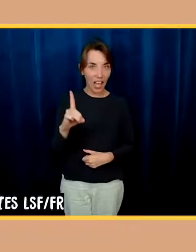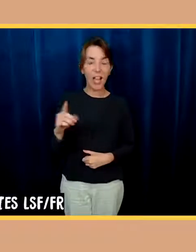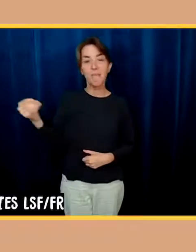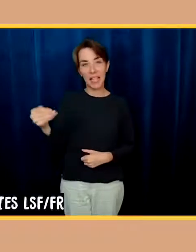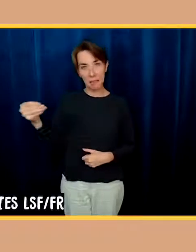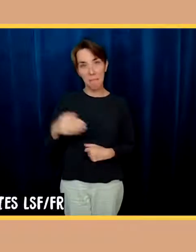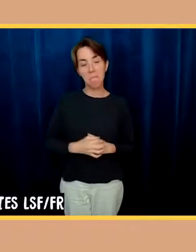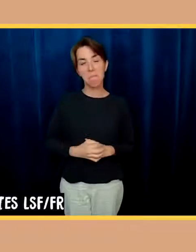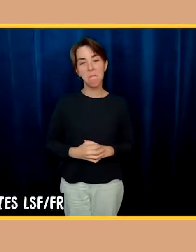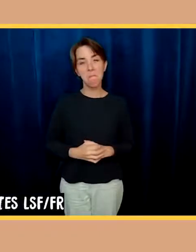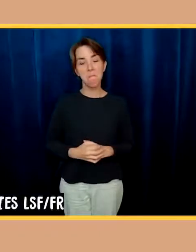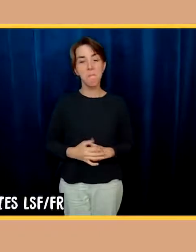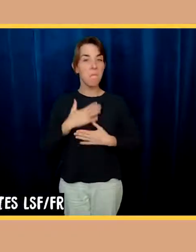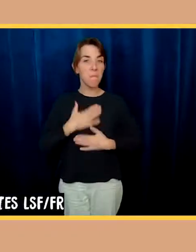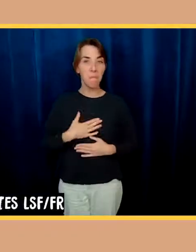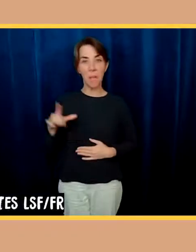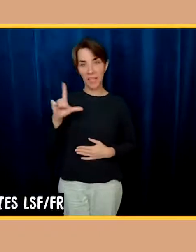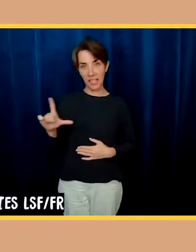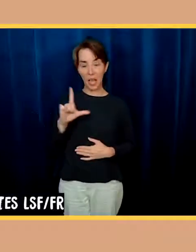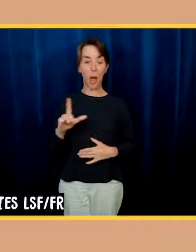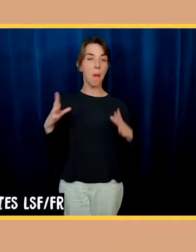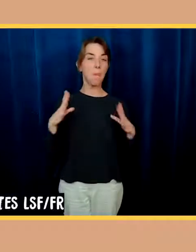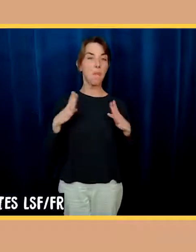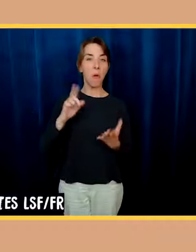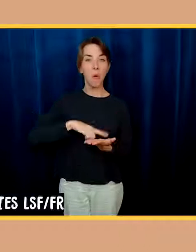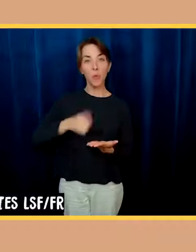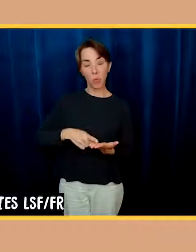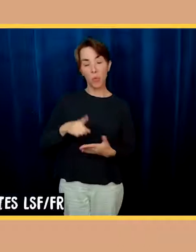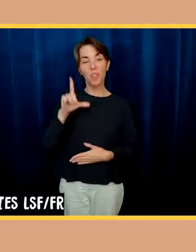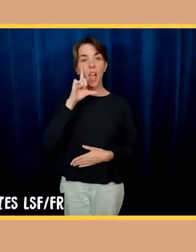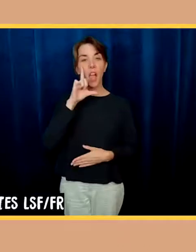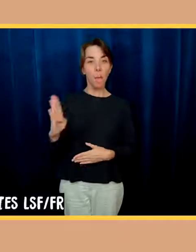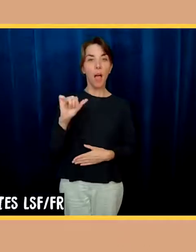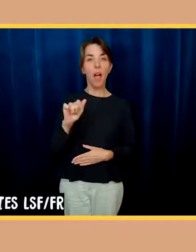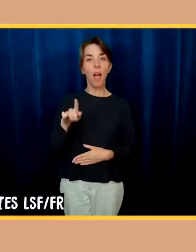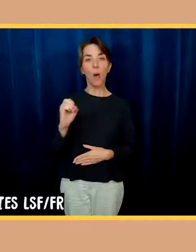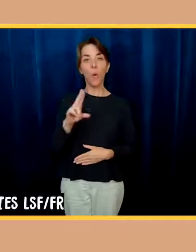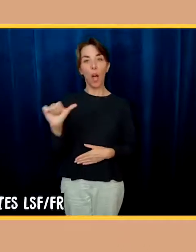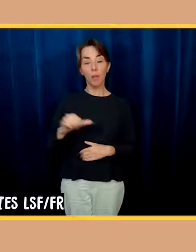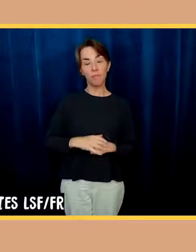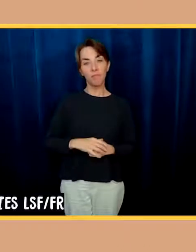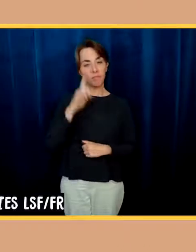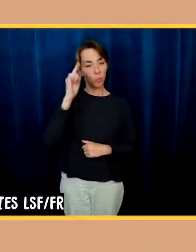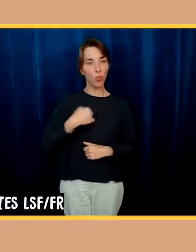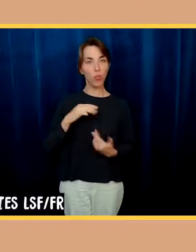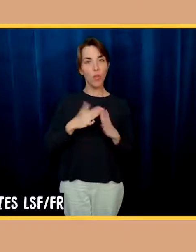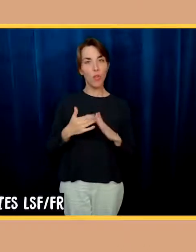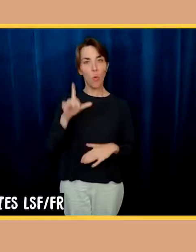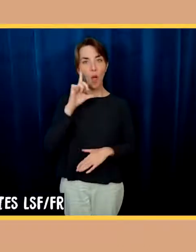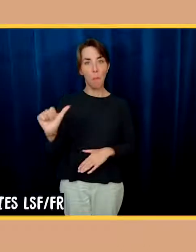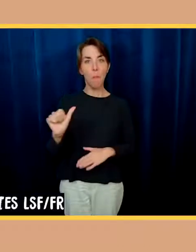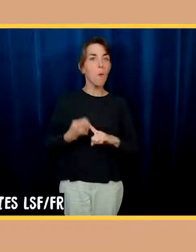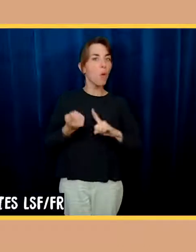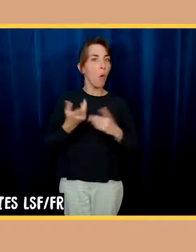Para. Je suis Lydia, bénévole ressource du LALAB Agora. À LALAB, il nous est important de créer des espaces qui nous